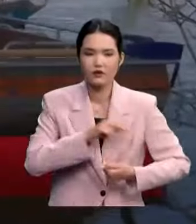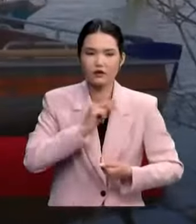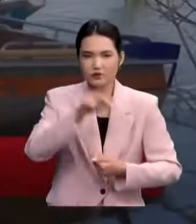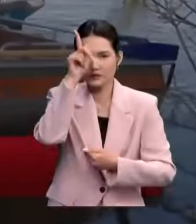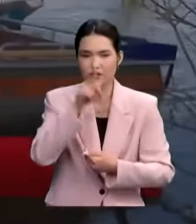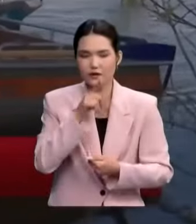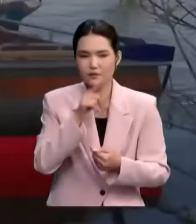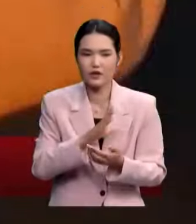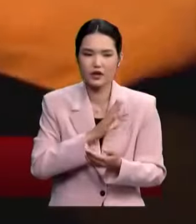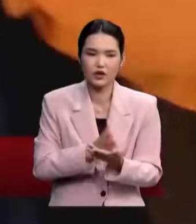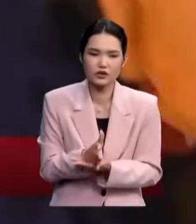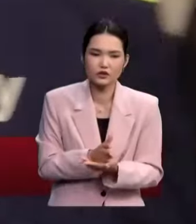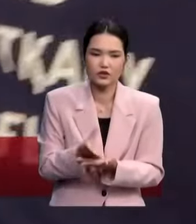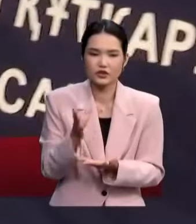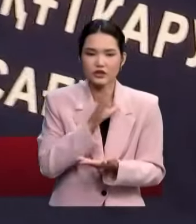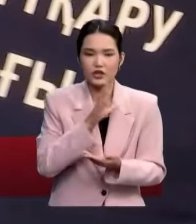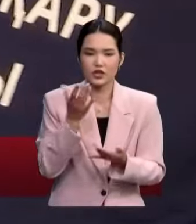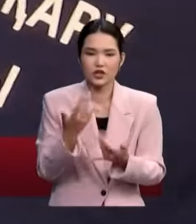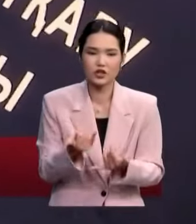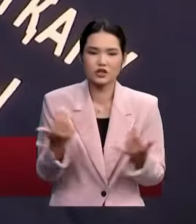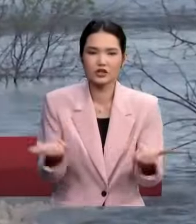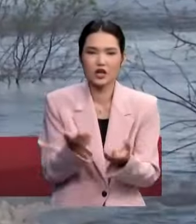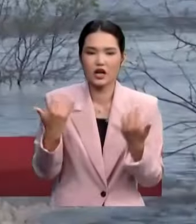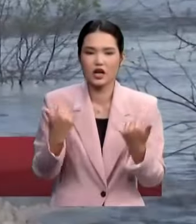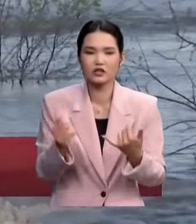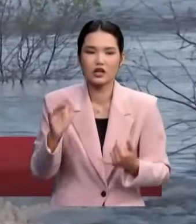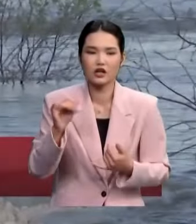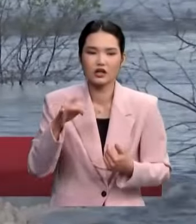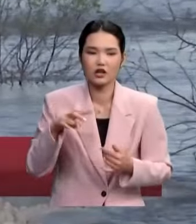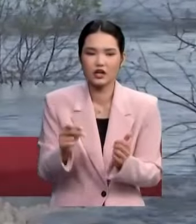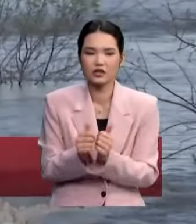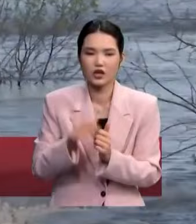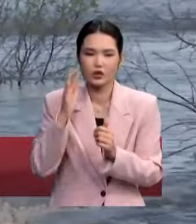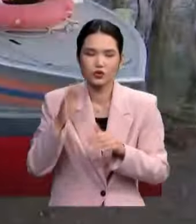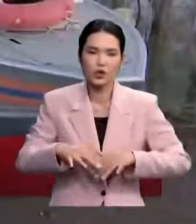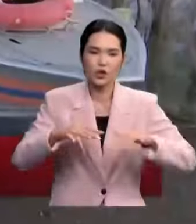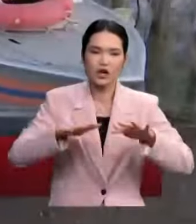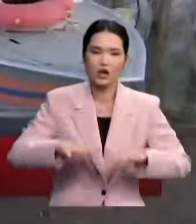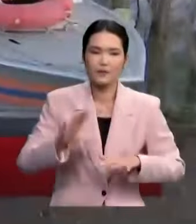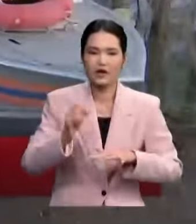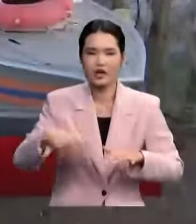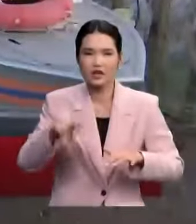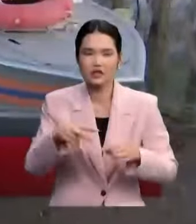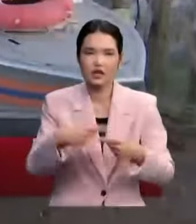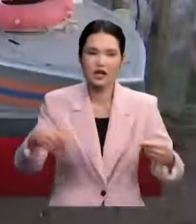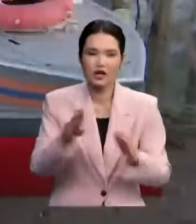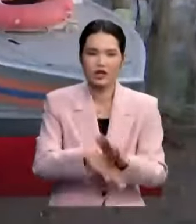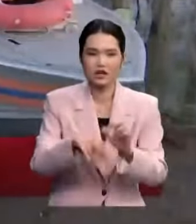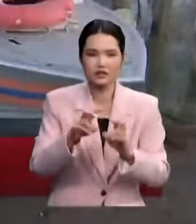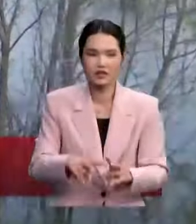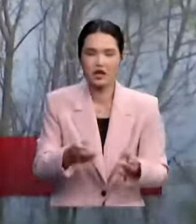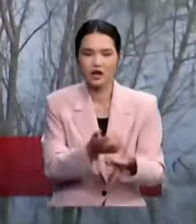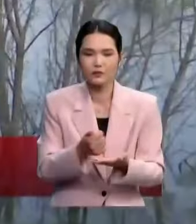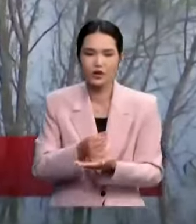айға жуықтапты. Жаста болса тәжірибесі толысқан маман. Қазір Орал қаласы маңындағы су басқан саяжайларда эвакуациялау жұмыстарына атсалысып